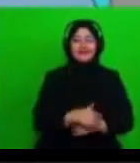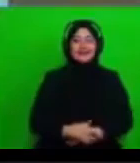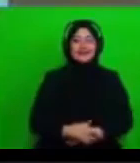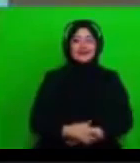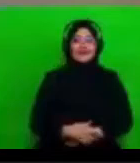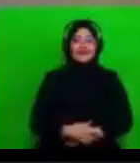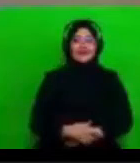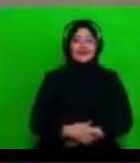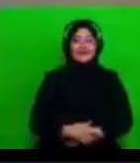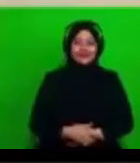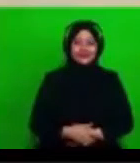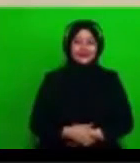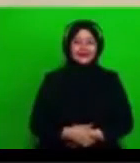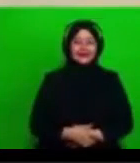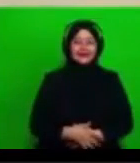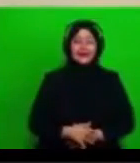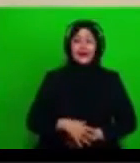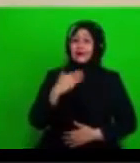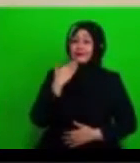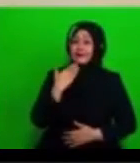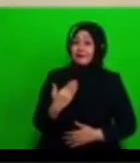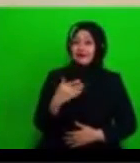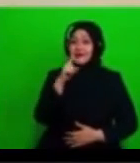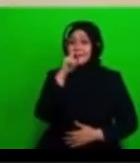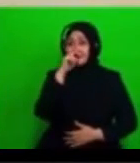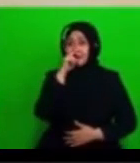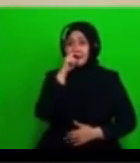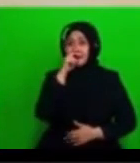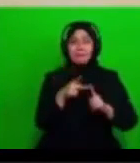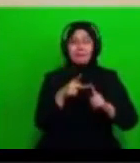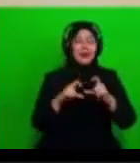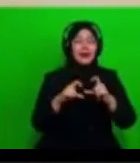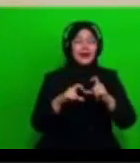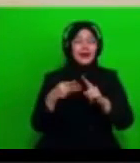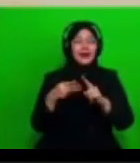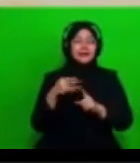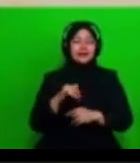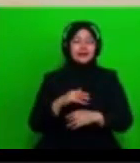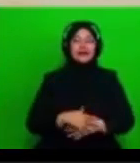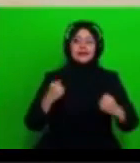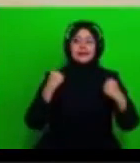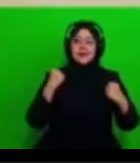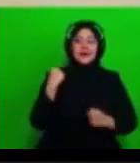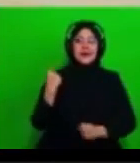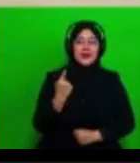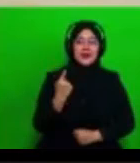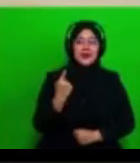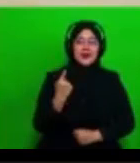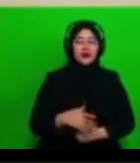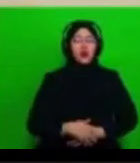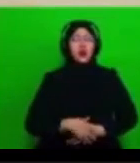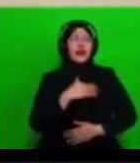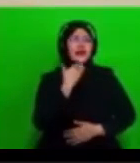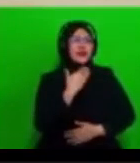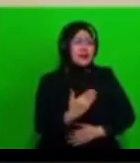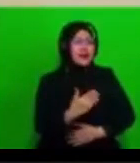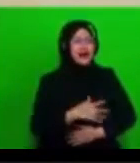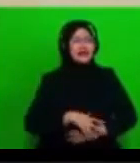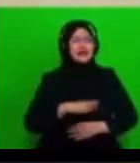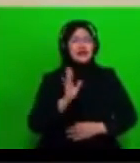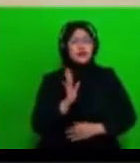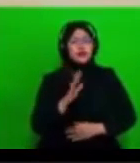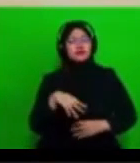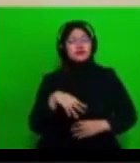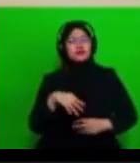Baik. Baik. Terima kasih banyak. Pak Hasbi, salam sehat selalu. Sehat selalu, Pak. Terima kasih juga sudah menyimak dari betul, tadi.